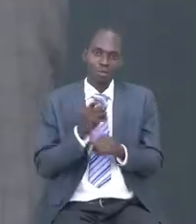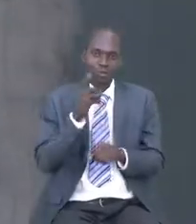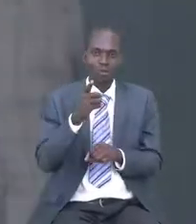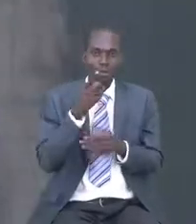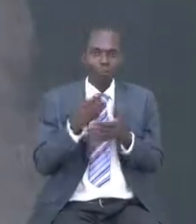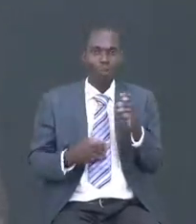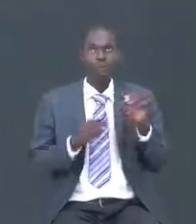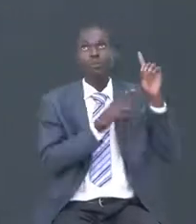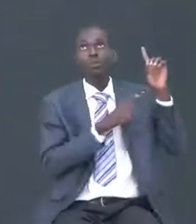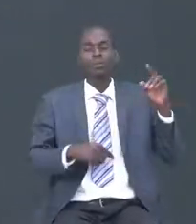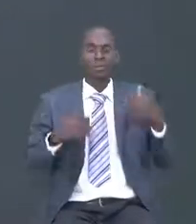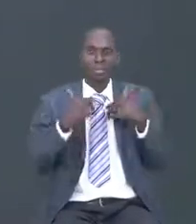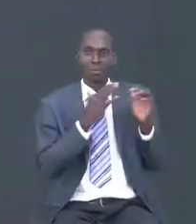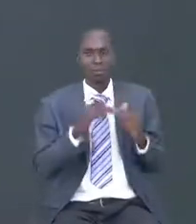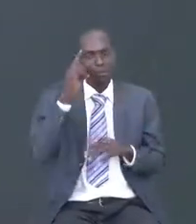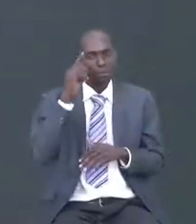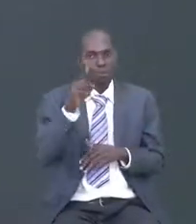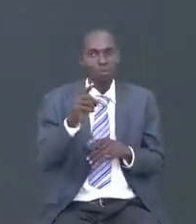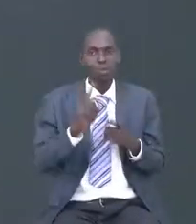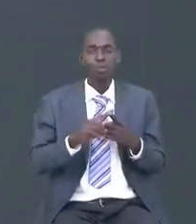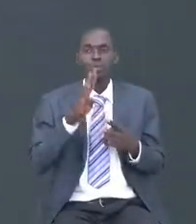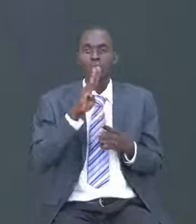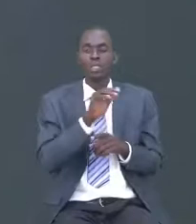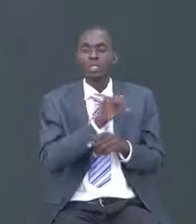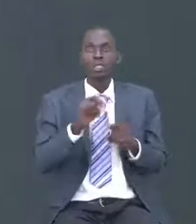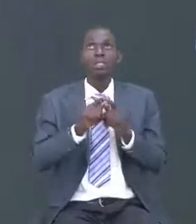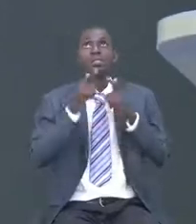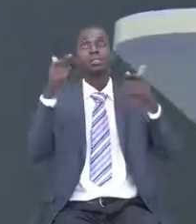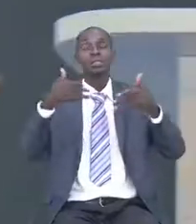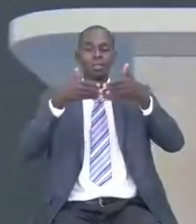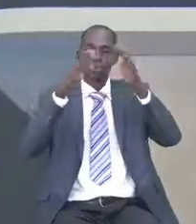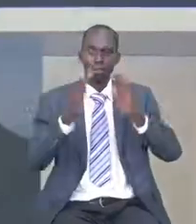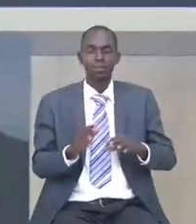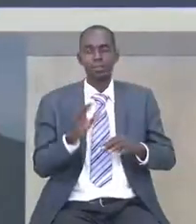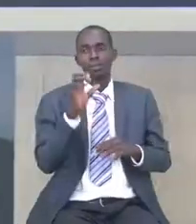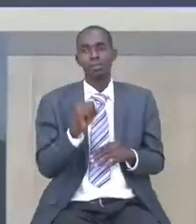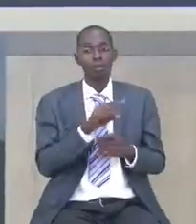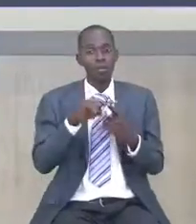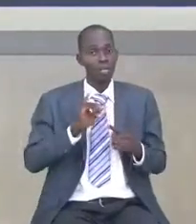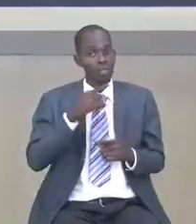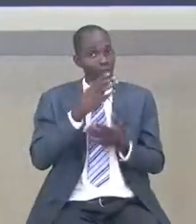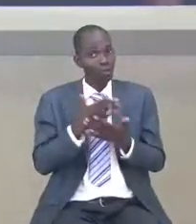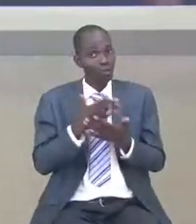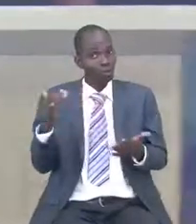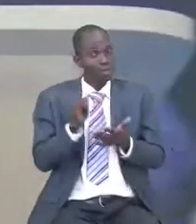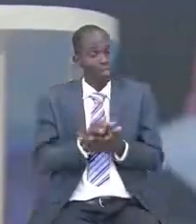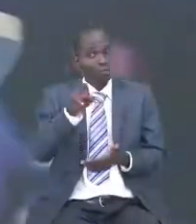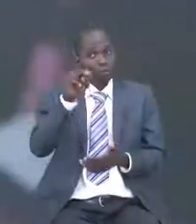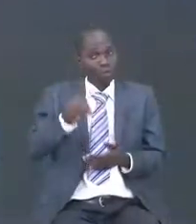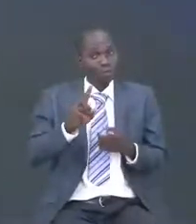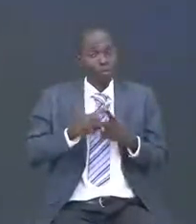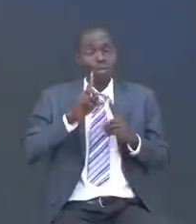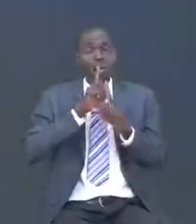Dieu envisage. Si c'est de faire de toi un pionnier extraordinaire. Quand je dis quelque chose qui exige